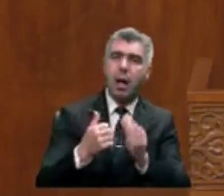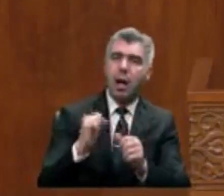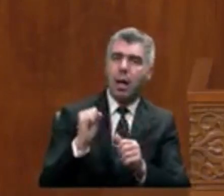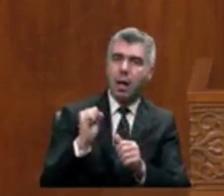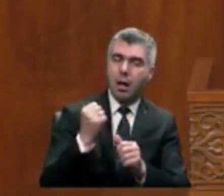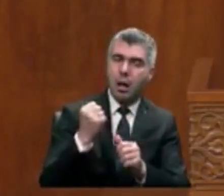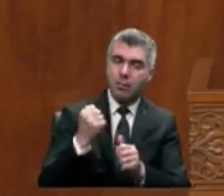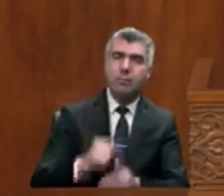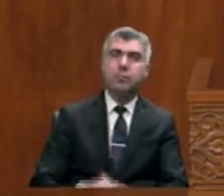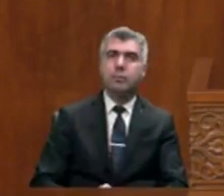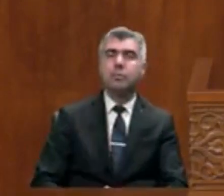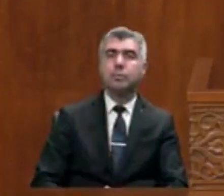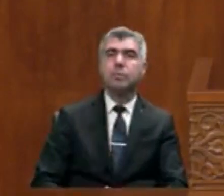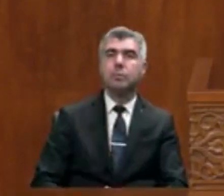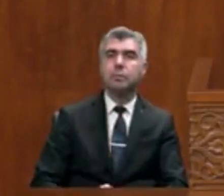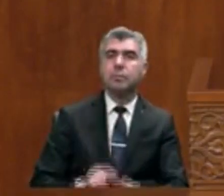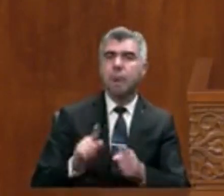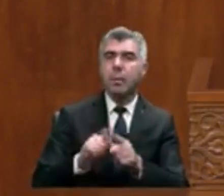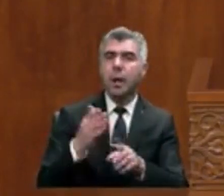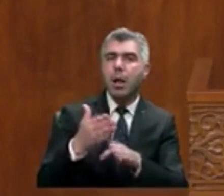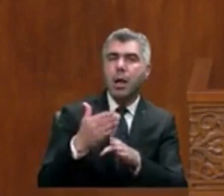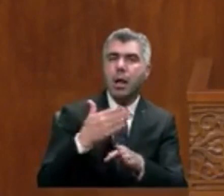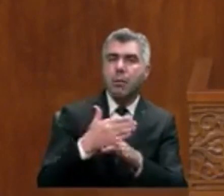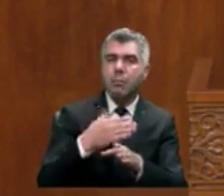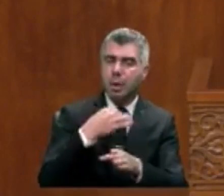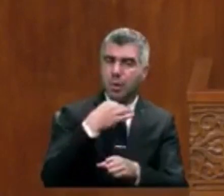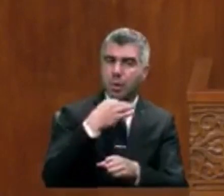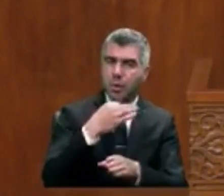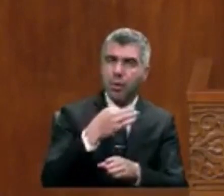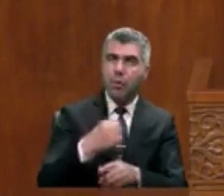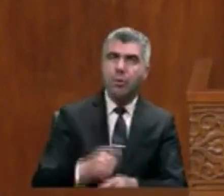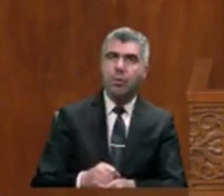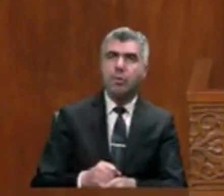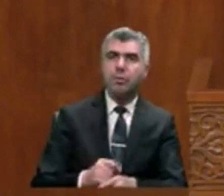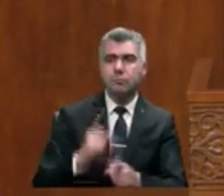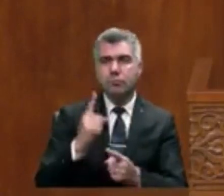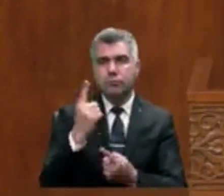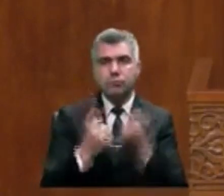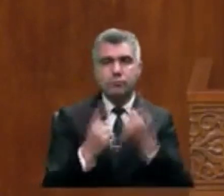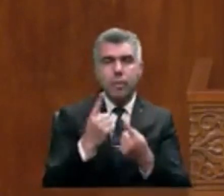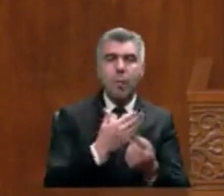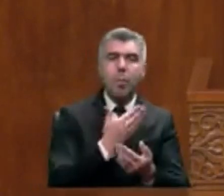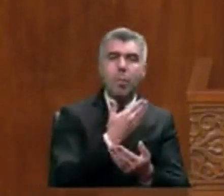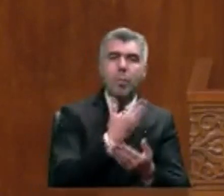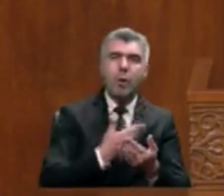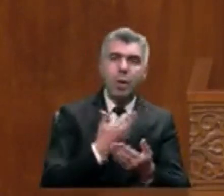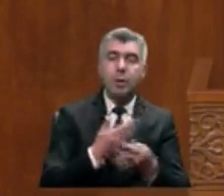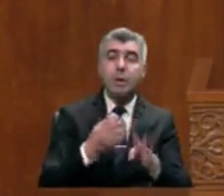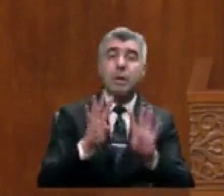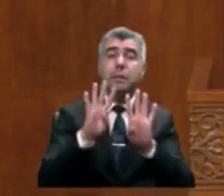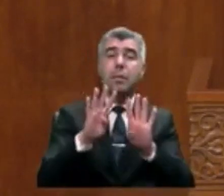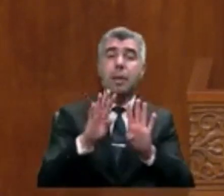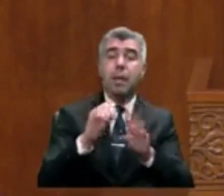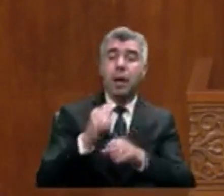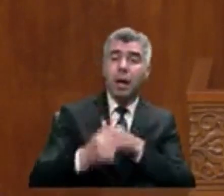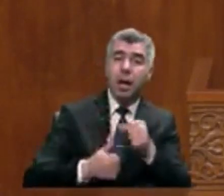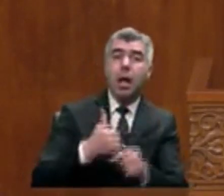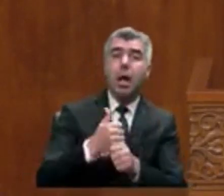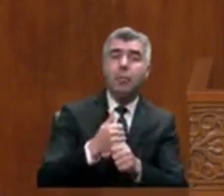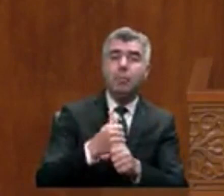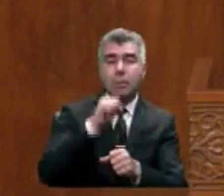ربما كنت تكلمت مع مع بعض المستشارين كين اللي عنده 8 سنين وباغي يدوز